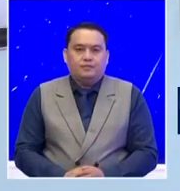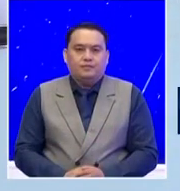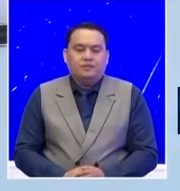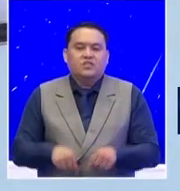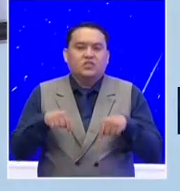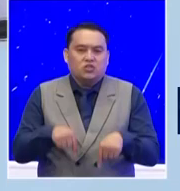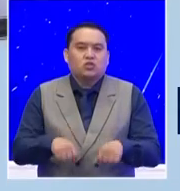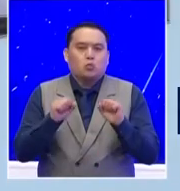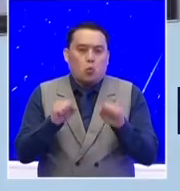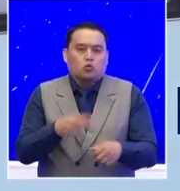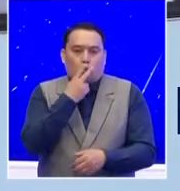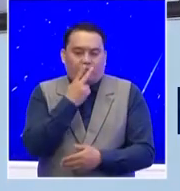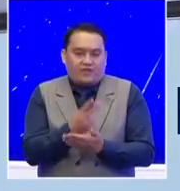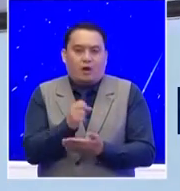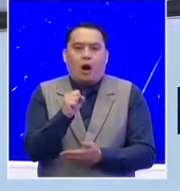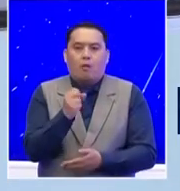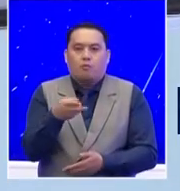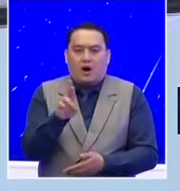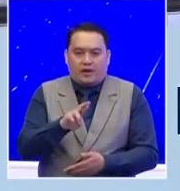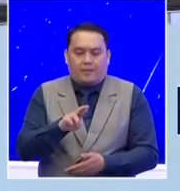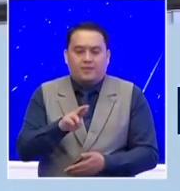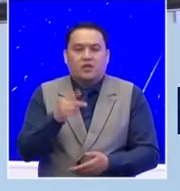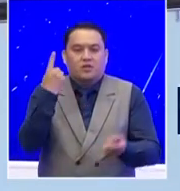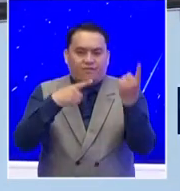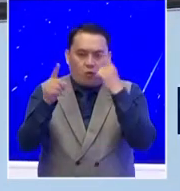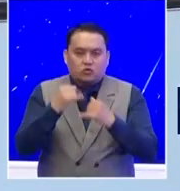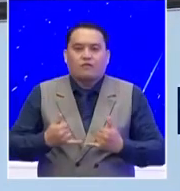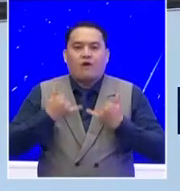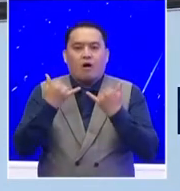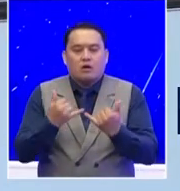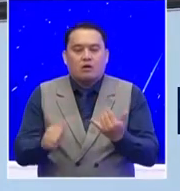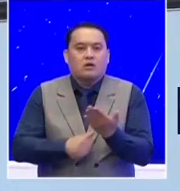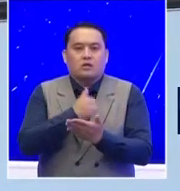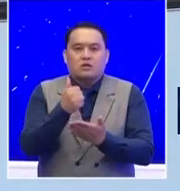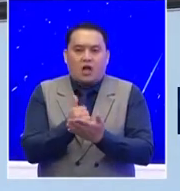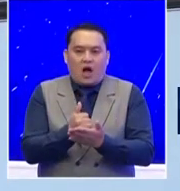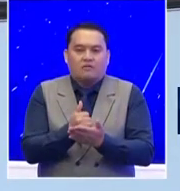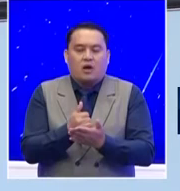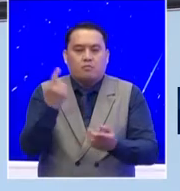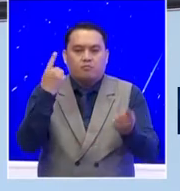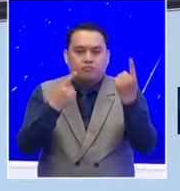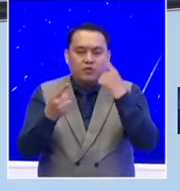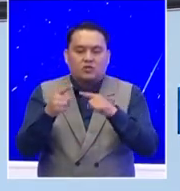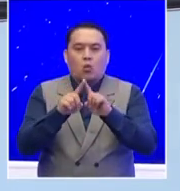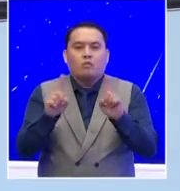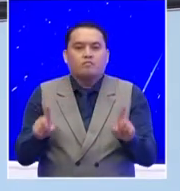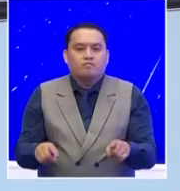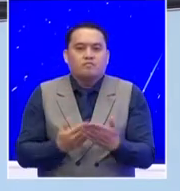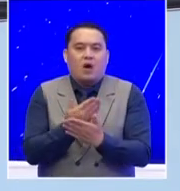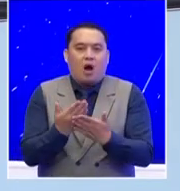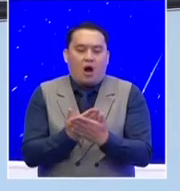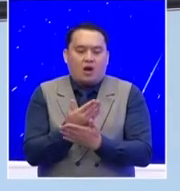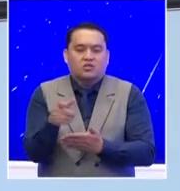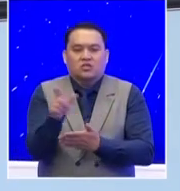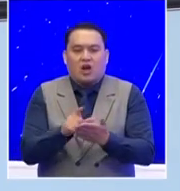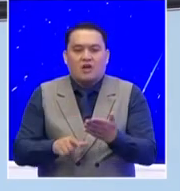Здесь можно увидеть портреты Абая и работы, посвященные его творчеству. Главные экспонаты выставки – это портрет поэта, а также работа, посвященная